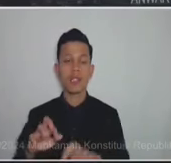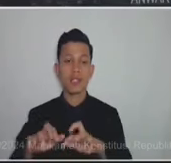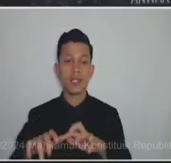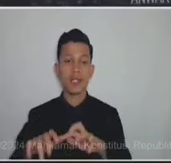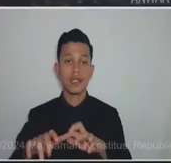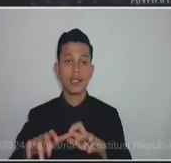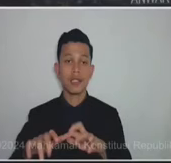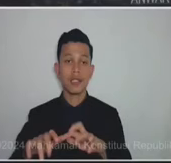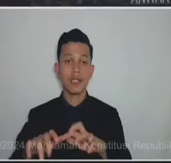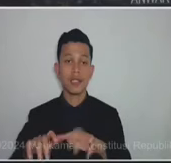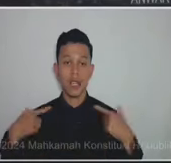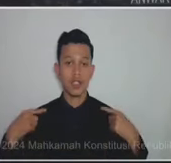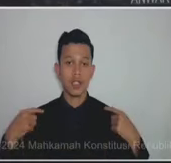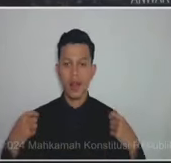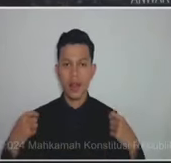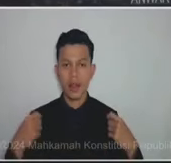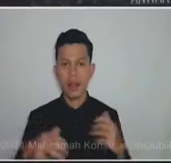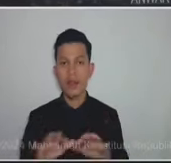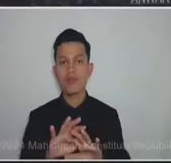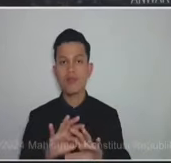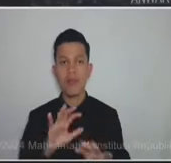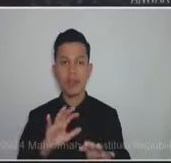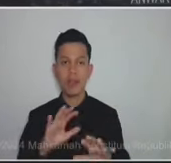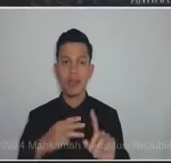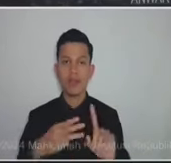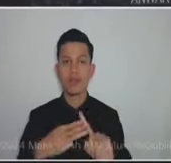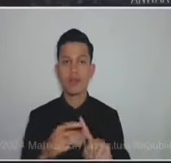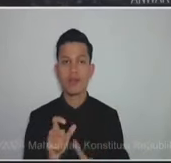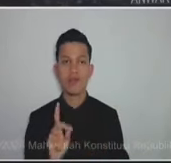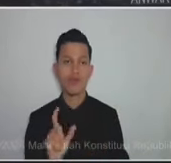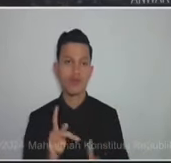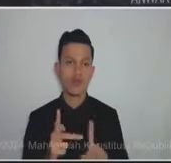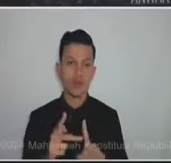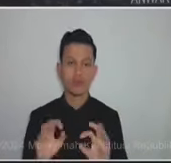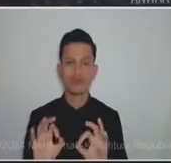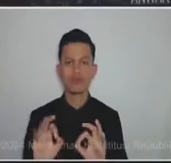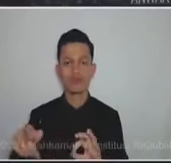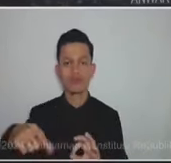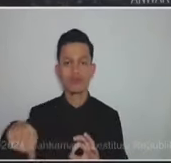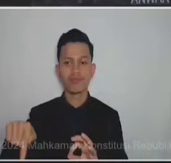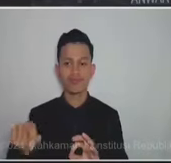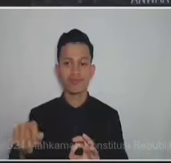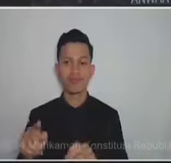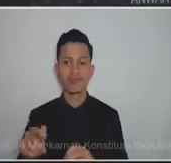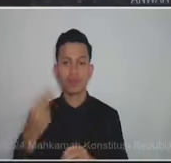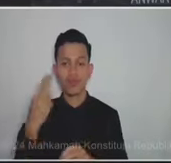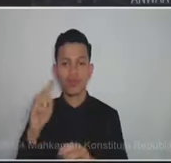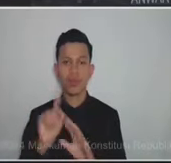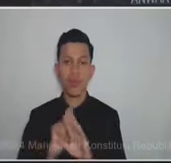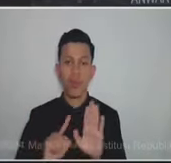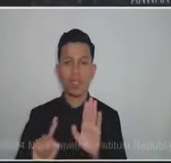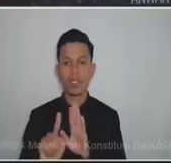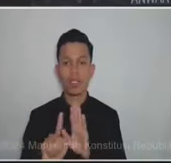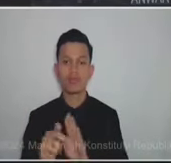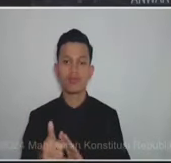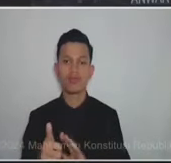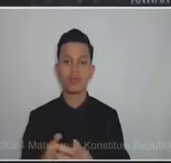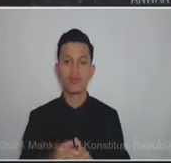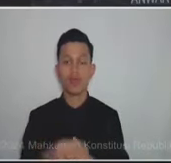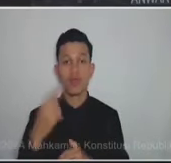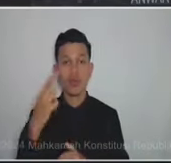partai buru telah dapat membuktikan dirinya untuk mewakili partai buru baik untuk